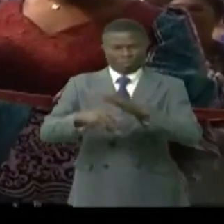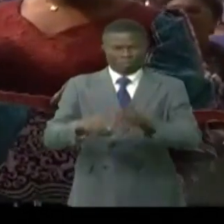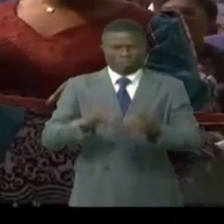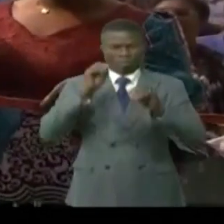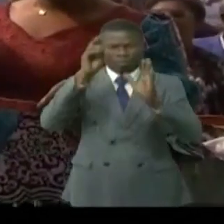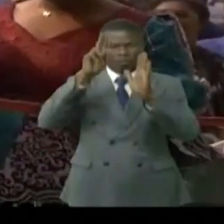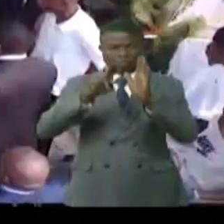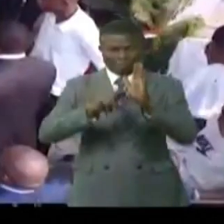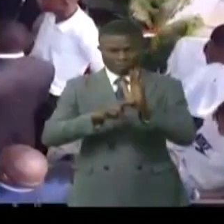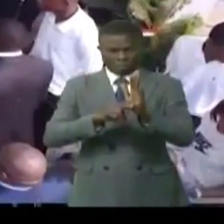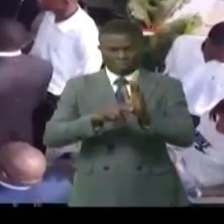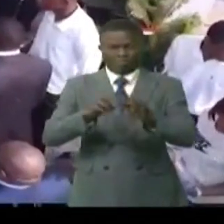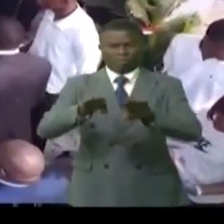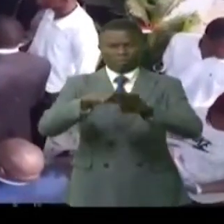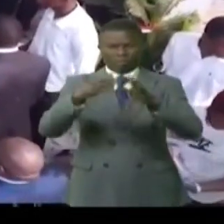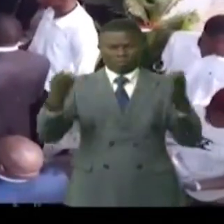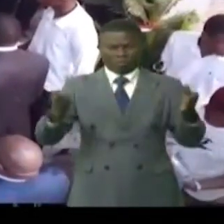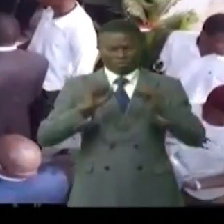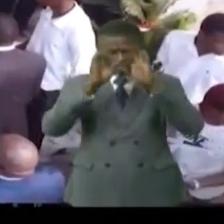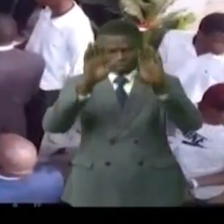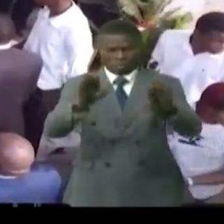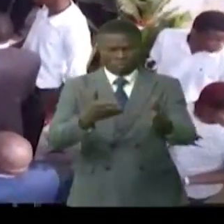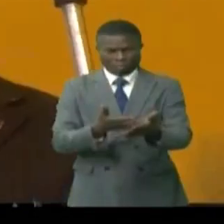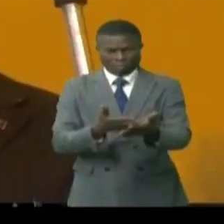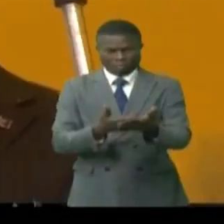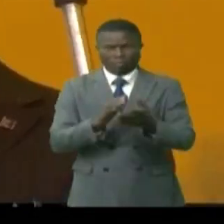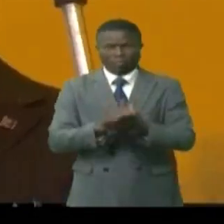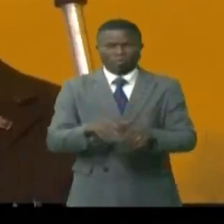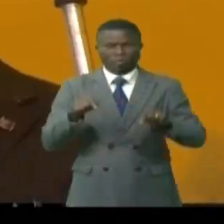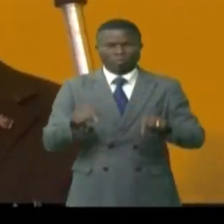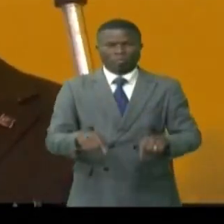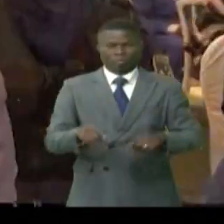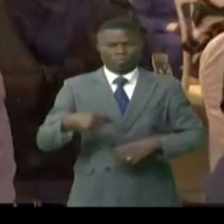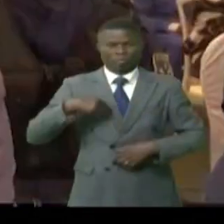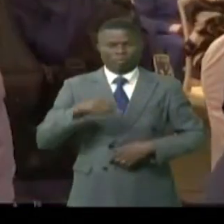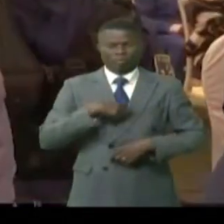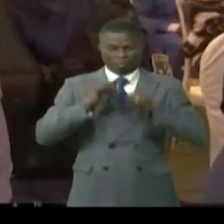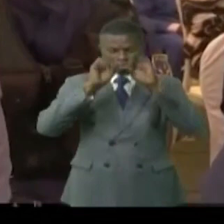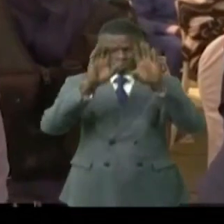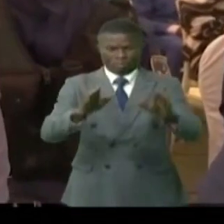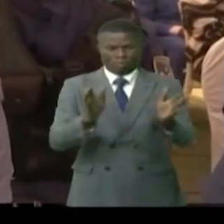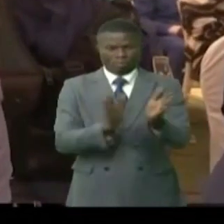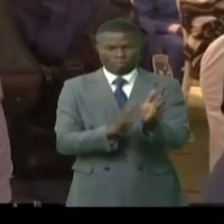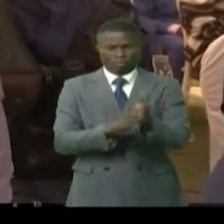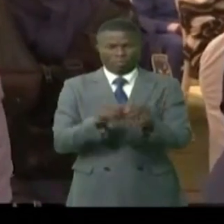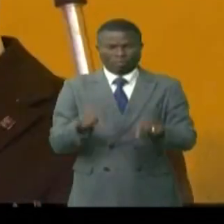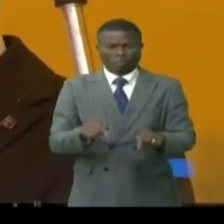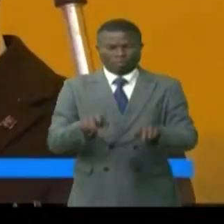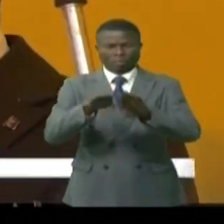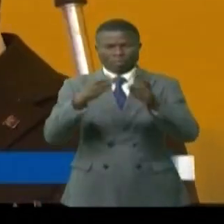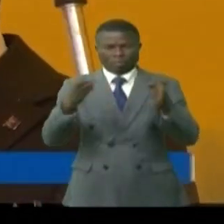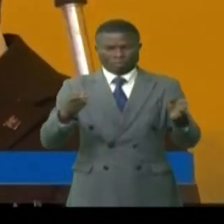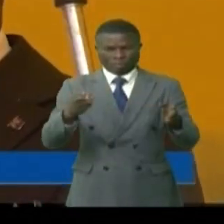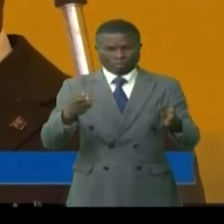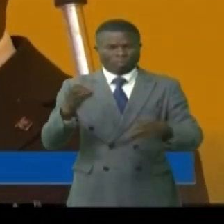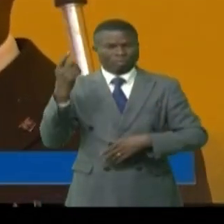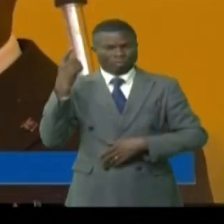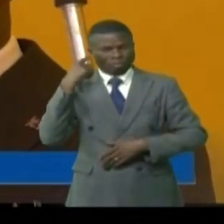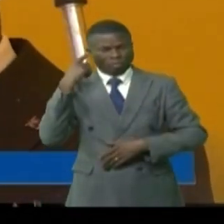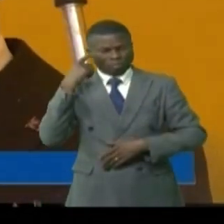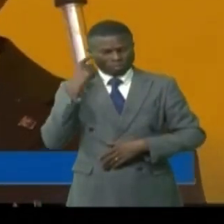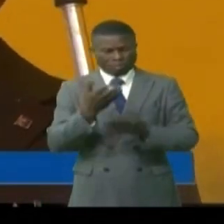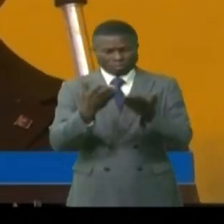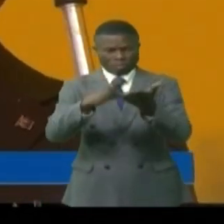l'EPST procède à l'inauguration. Maintenant que nous sommes en train d'inaugurer cette école, où nos enfants vont suivre les